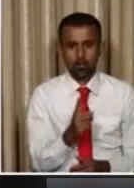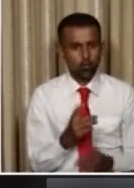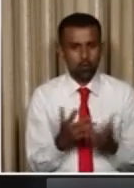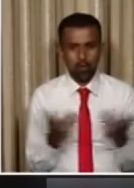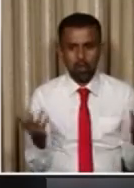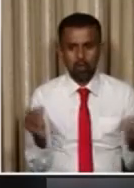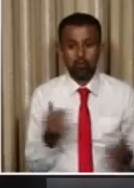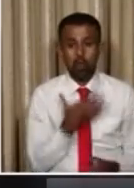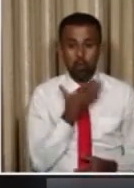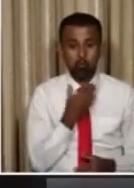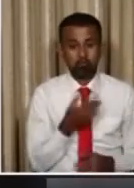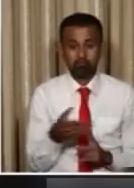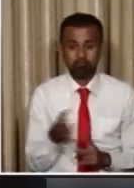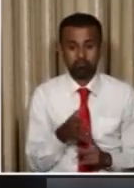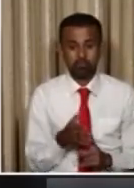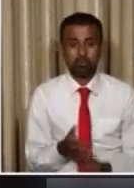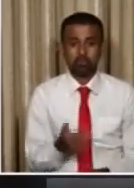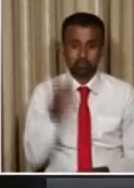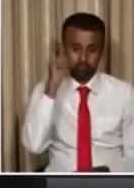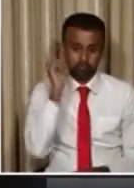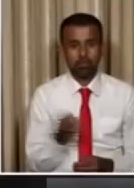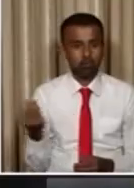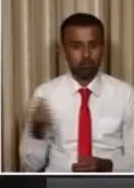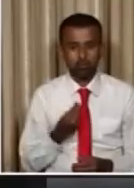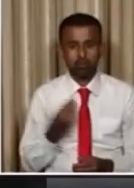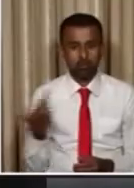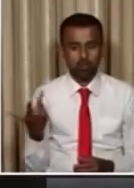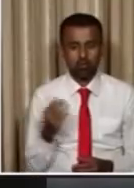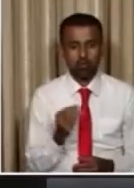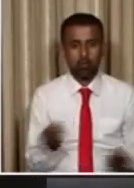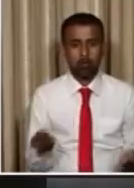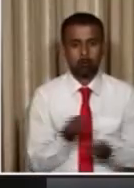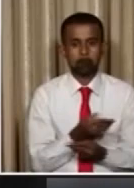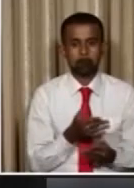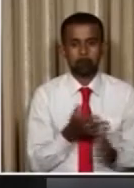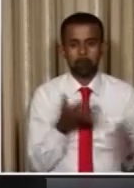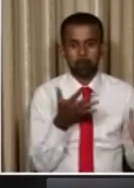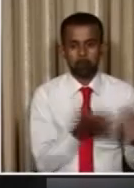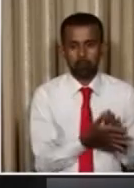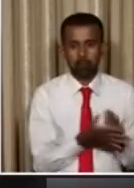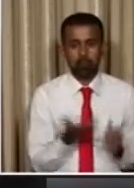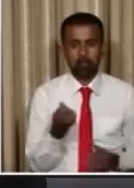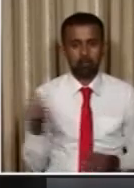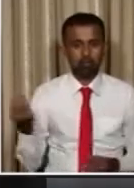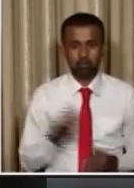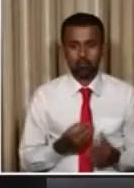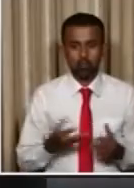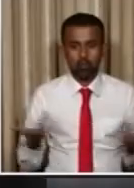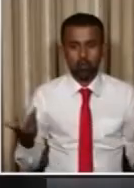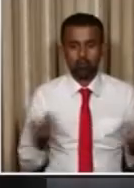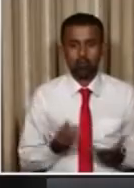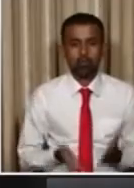කියන්නේ. බොරුව කිව්වොත් ඒක සහ ගහනවා. මේක කරන්න එපා. මේ ගිවිසුමෙන් පිට ගිහිලි වෙලා මේ මුදල් ටික හම්බුන් දැත්ත කොහොමද